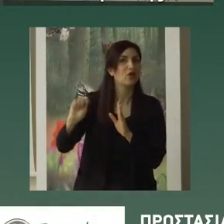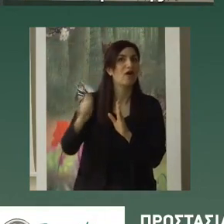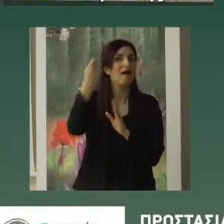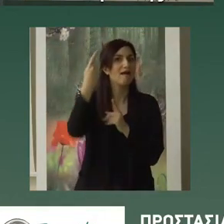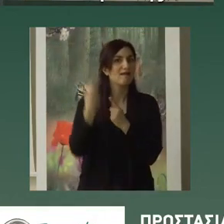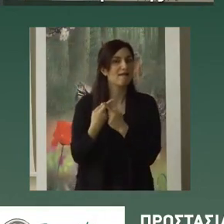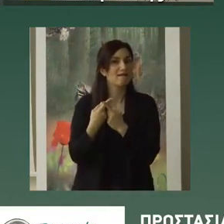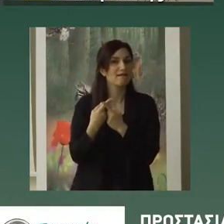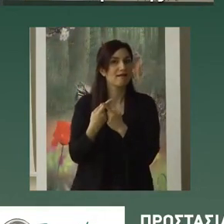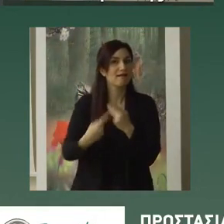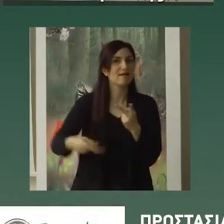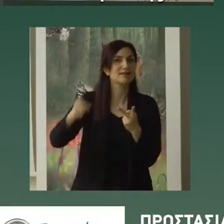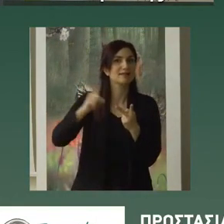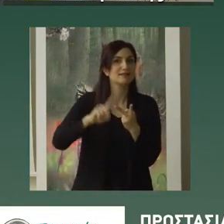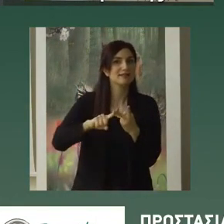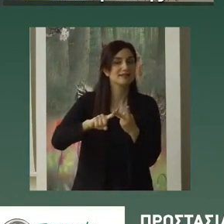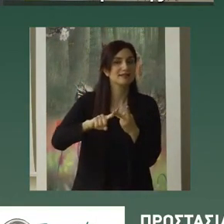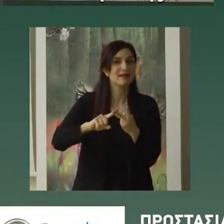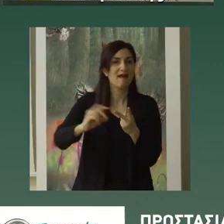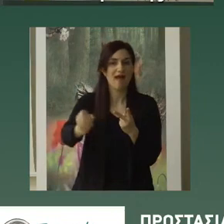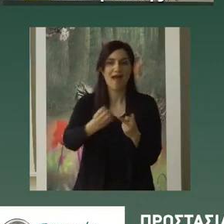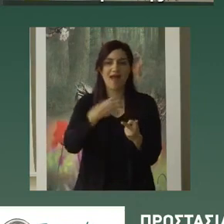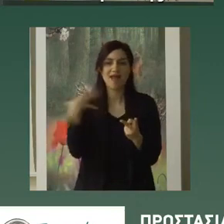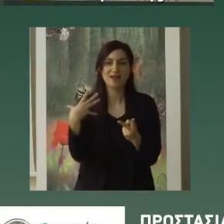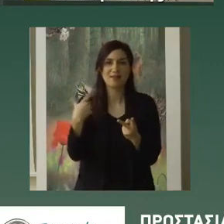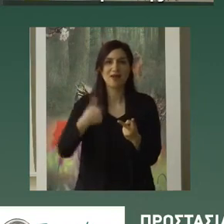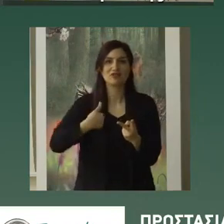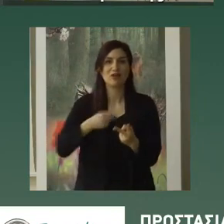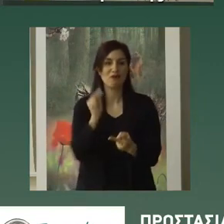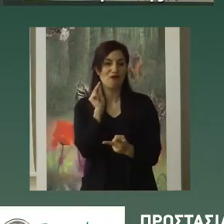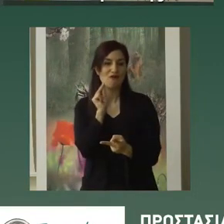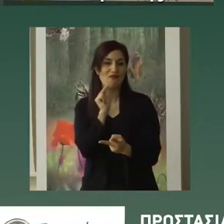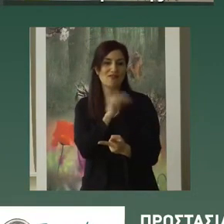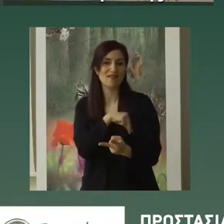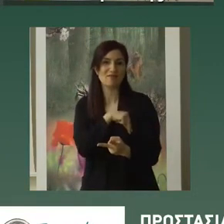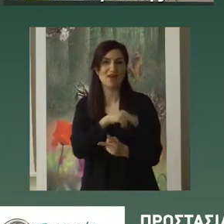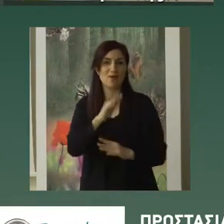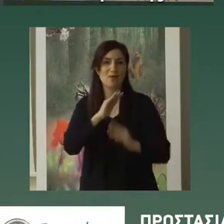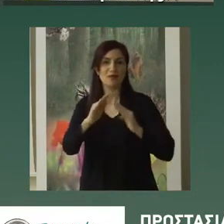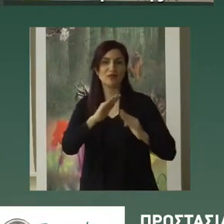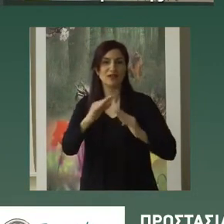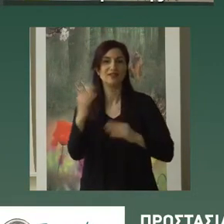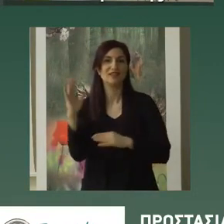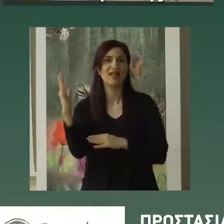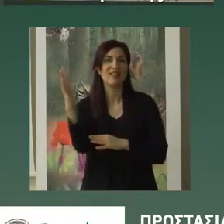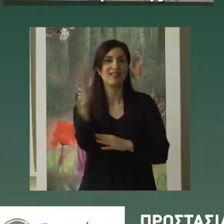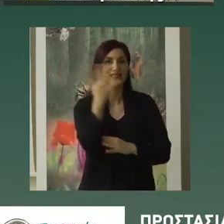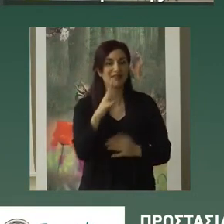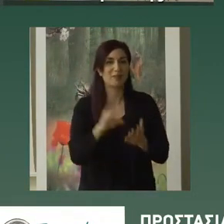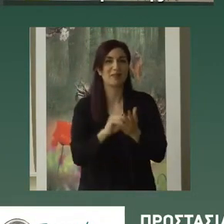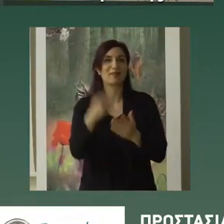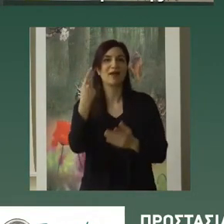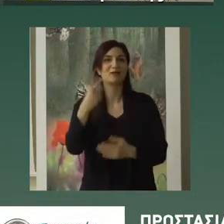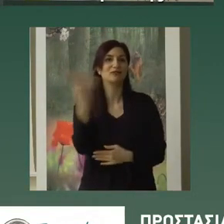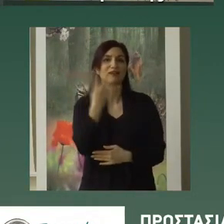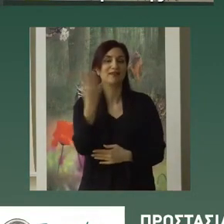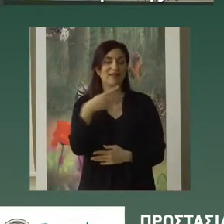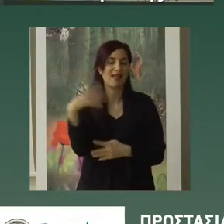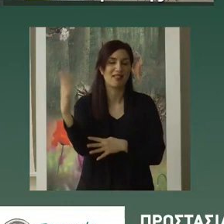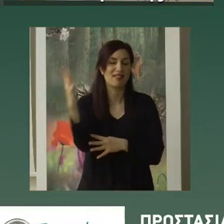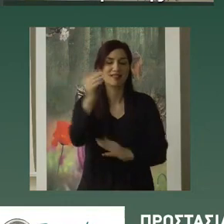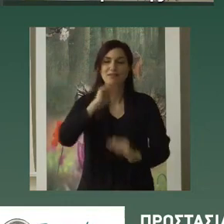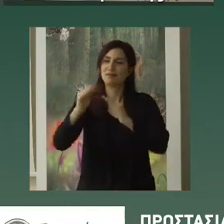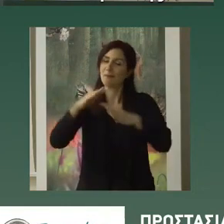γλιτώσει από επιβάρυνση από τον πλανήτη. Δηλαδή ότι έχεις γλιτώσει 144 δέντρα, ότι έχεις μειώσει 61